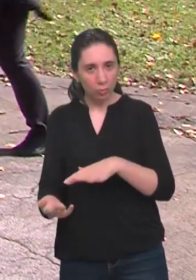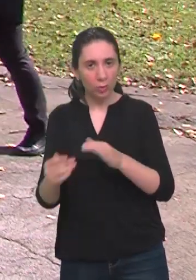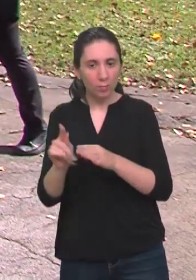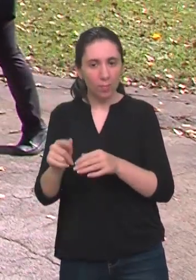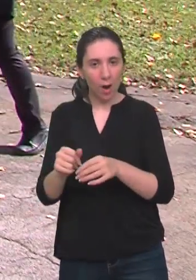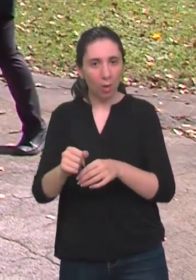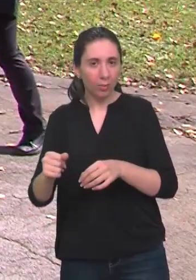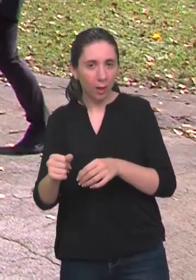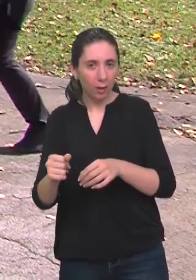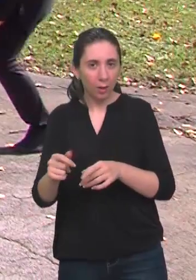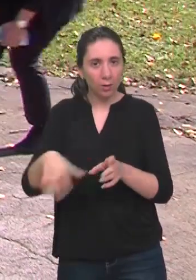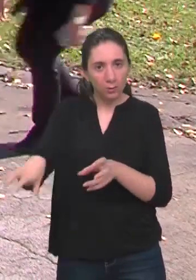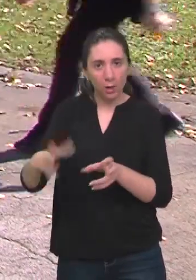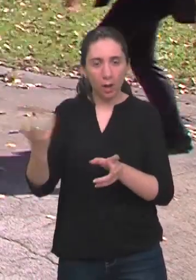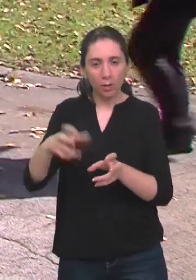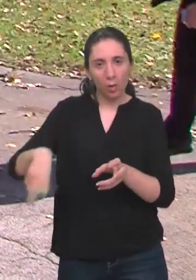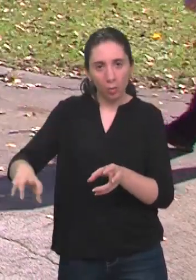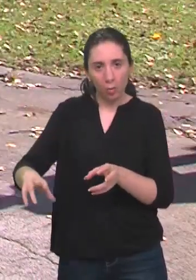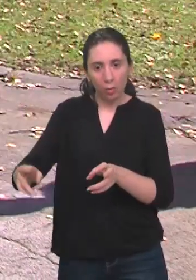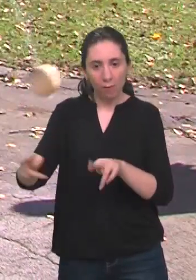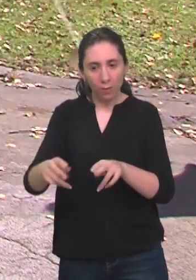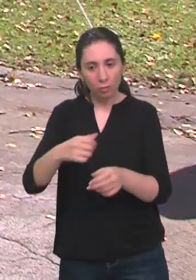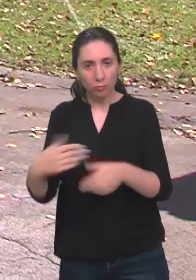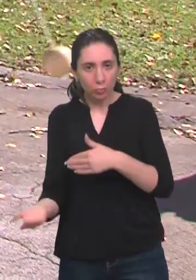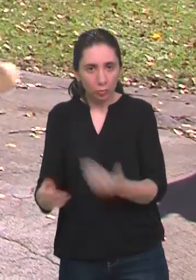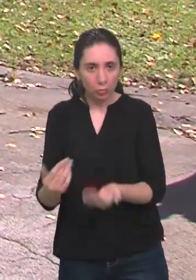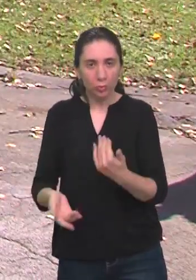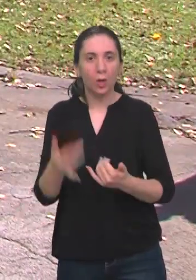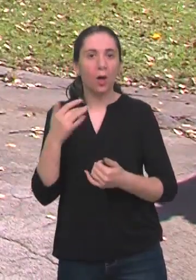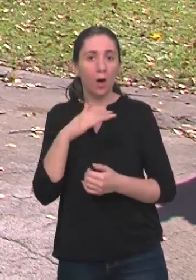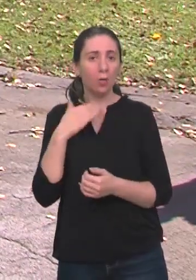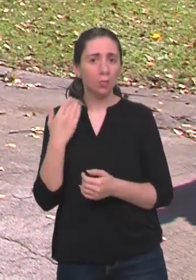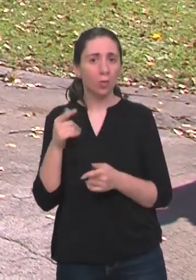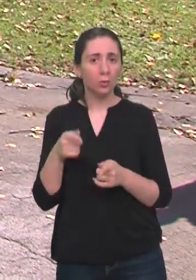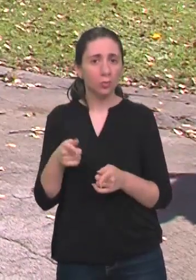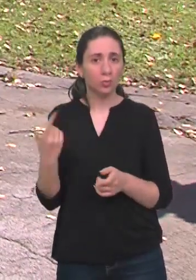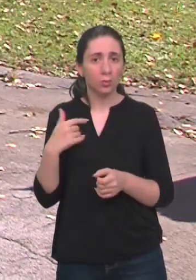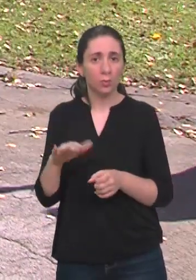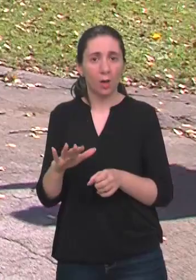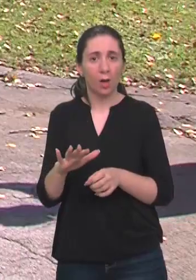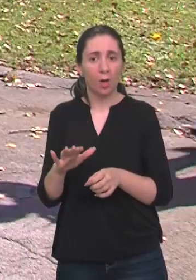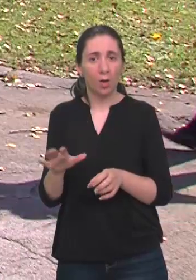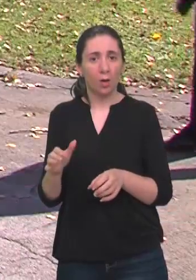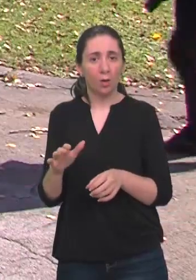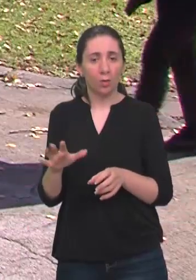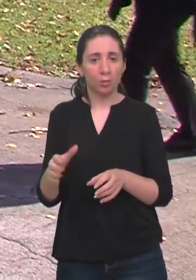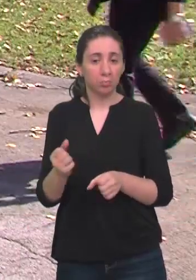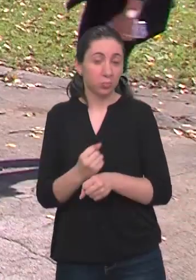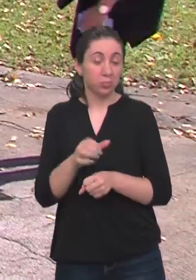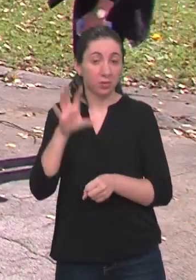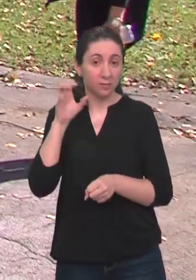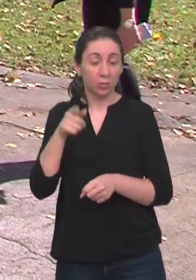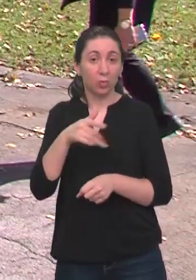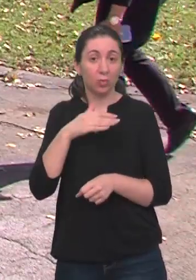desno od toga, pa da onda kugla kad se vraća da ih ruši. Pa sad, ali dosta tu koliko sam ja uspjela shvatiti ovako na prvu, dosta